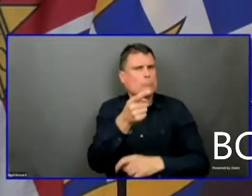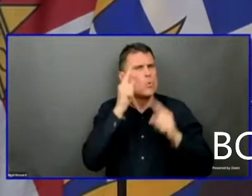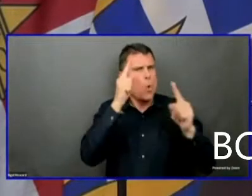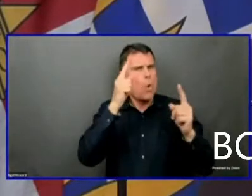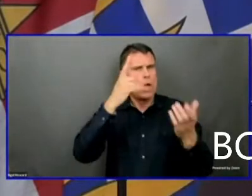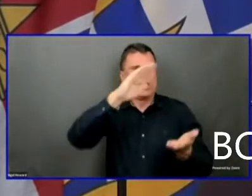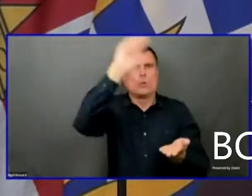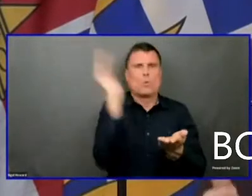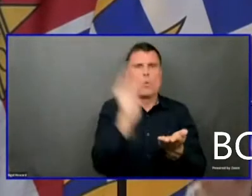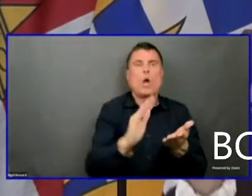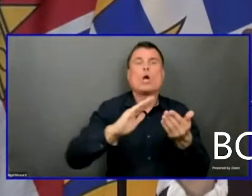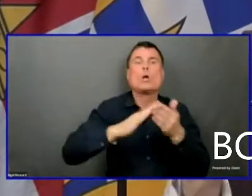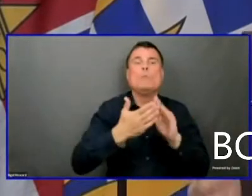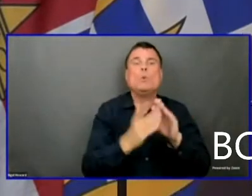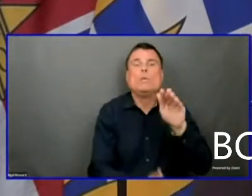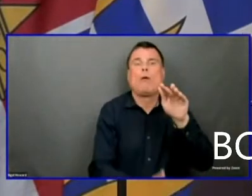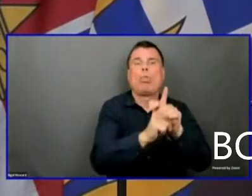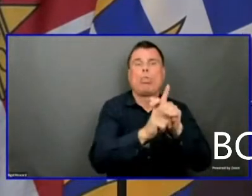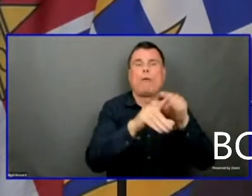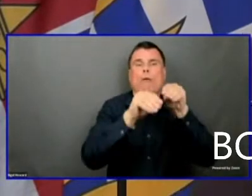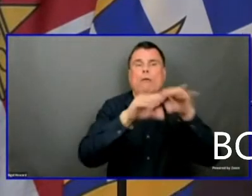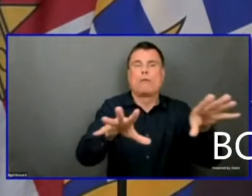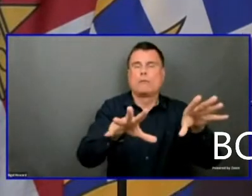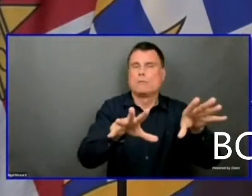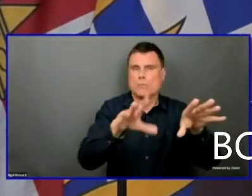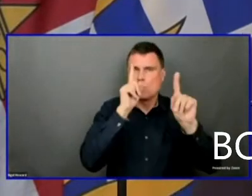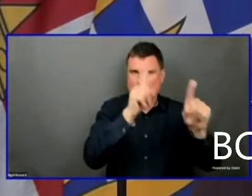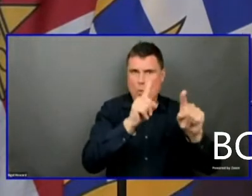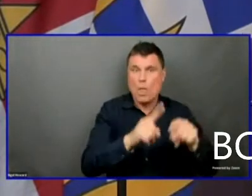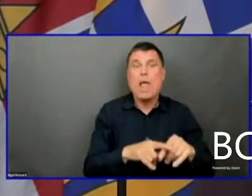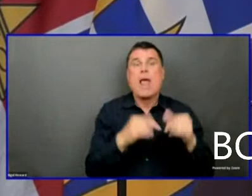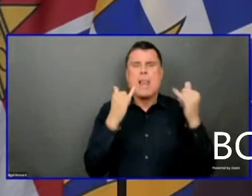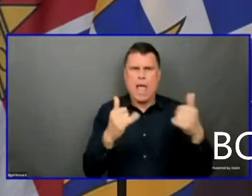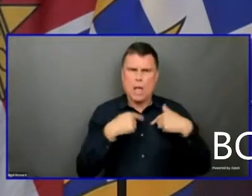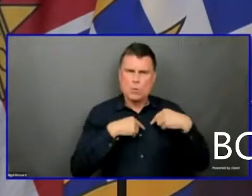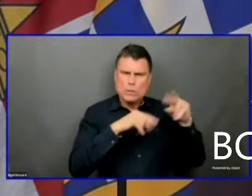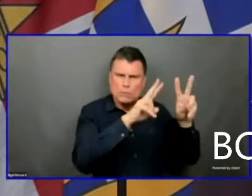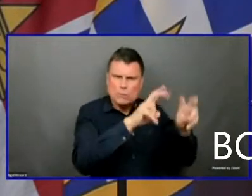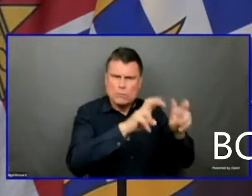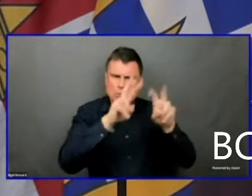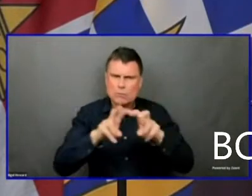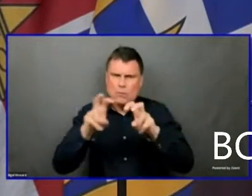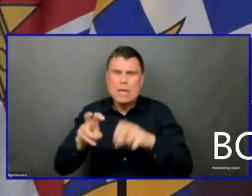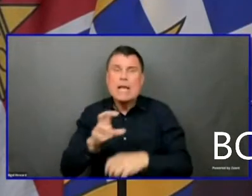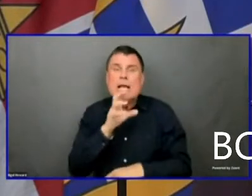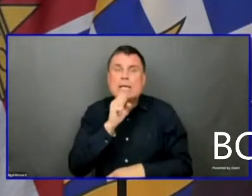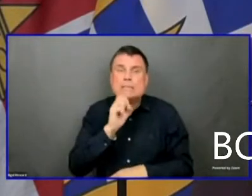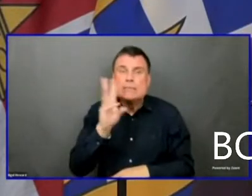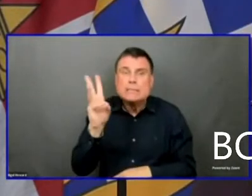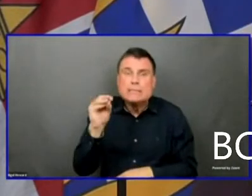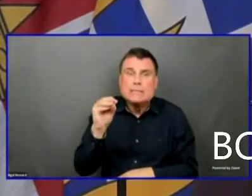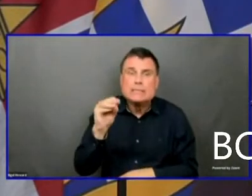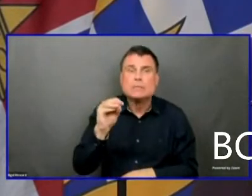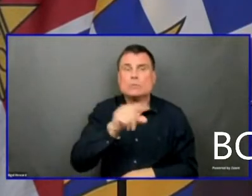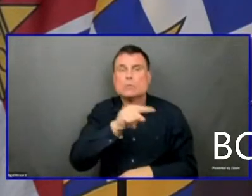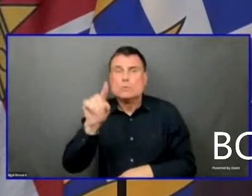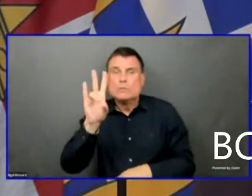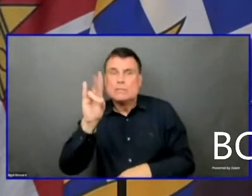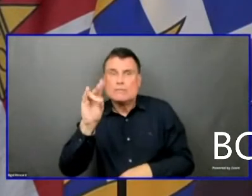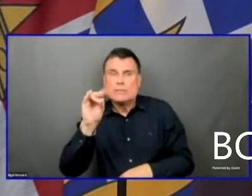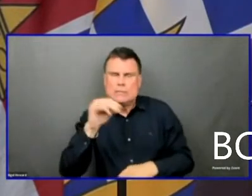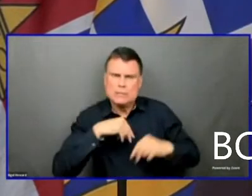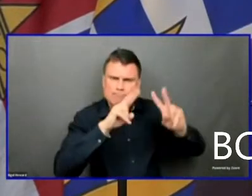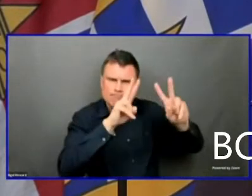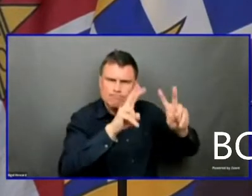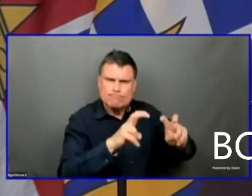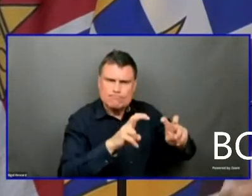这个数据收集出来公布给大家做分析，早也没有用。 So more of that information will become available to